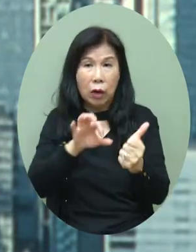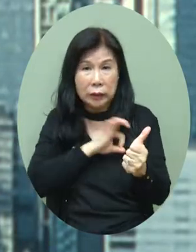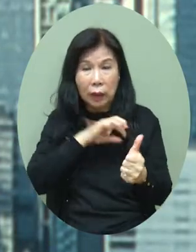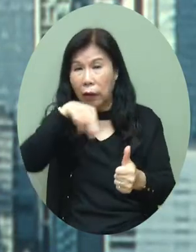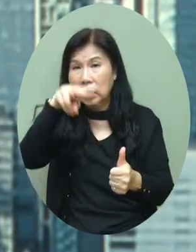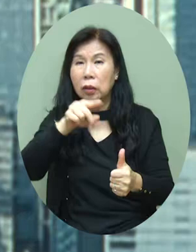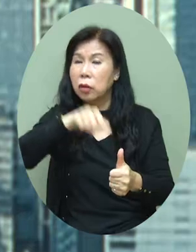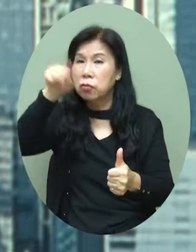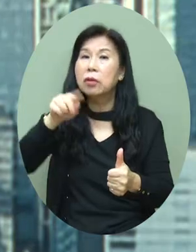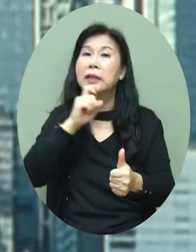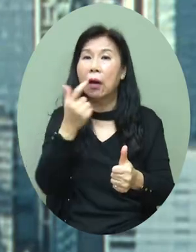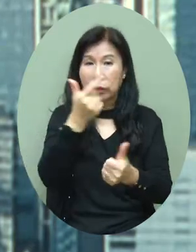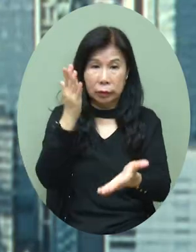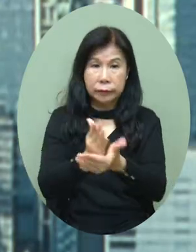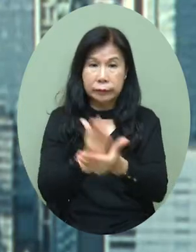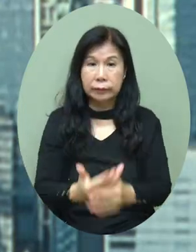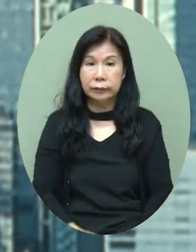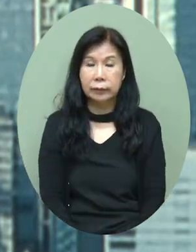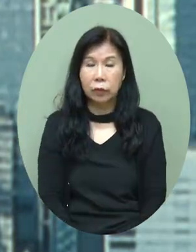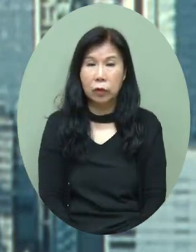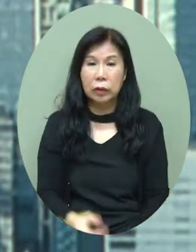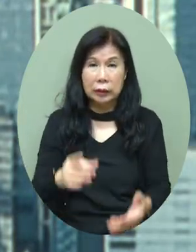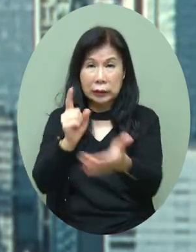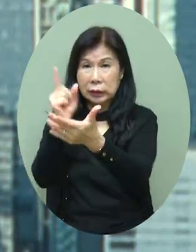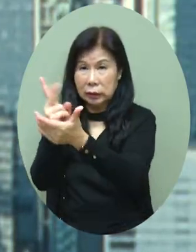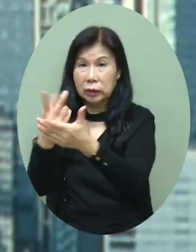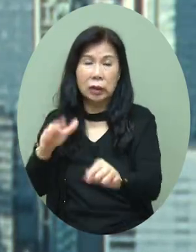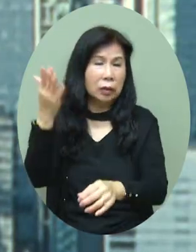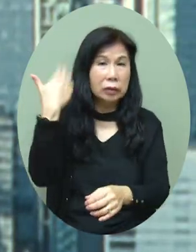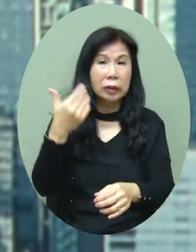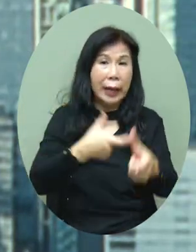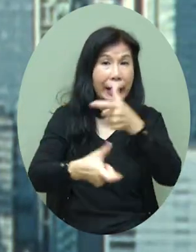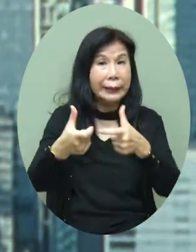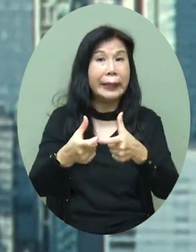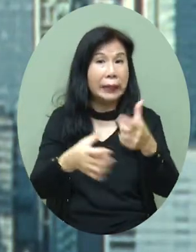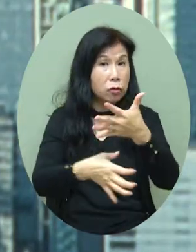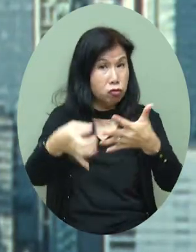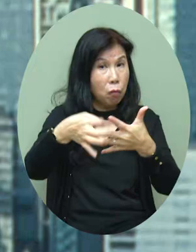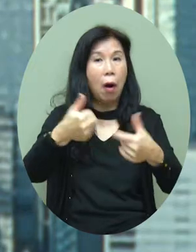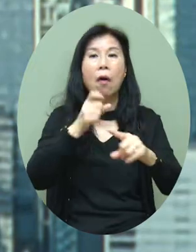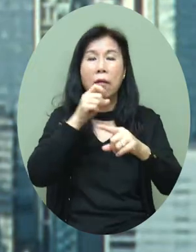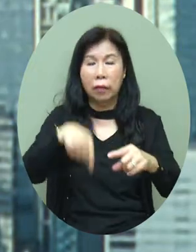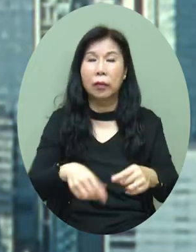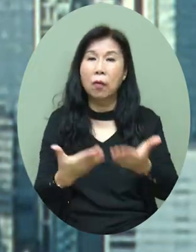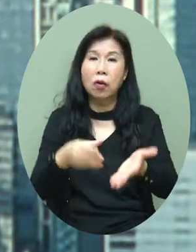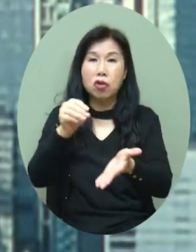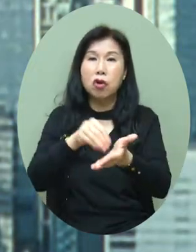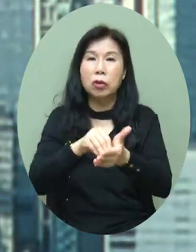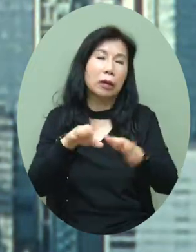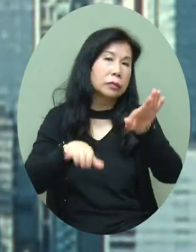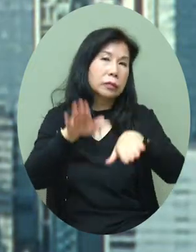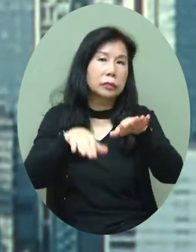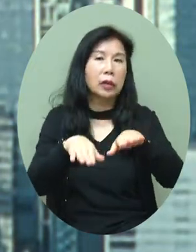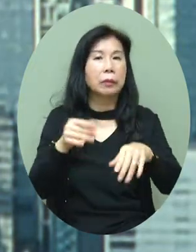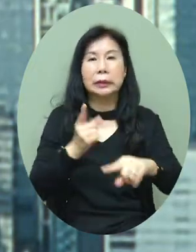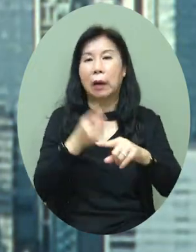標咧係有分別嘅。咁經過呢啲年份之後咧，喺一啲經濟好嘅年份咧，可能嗰個決定又會差唔多都唔